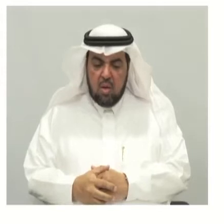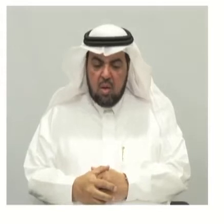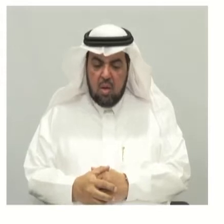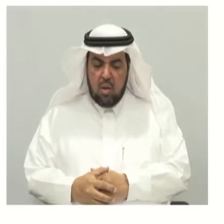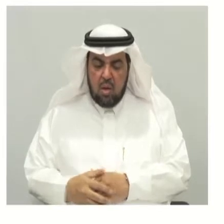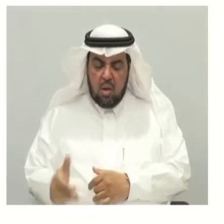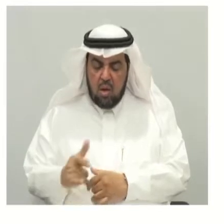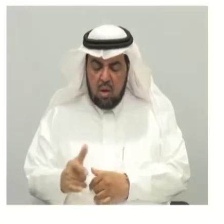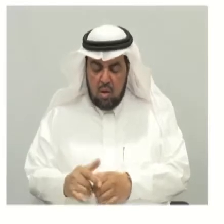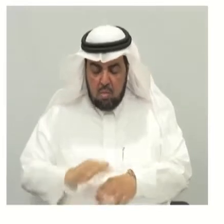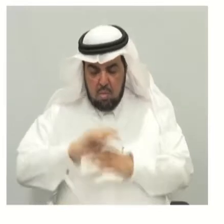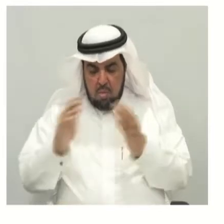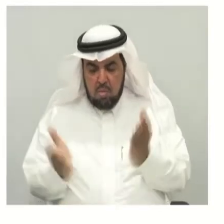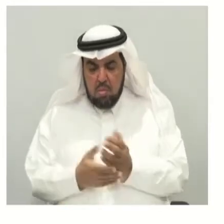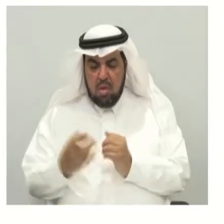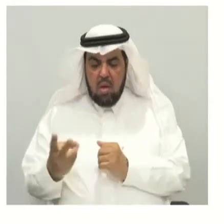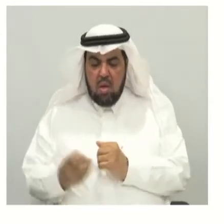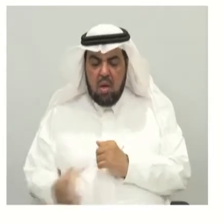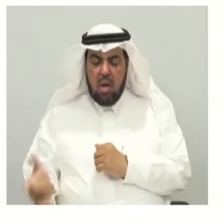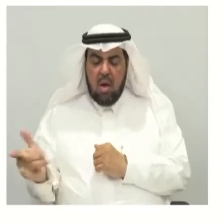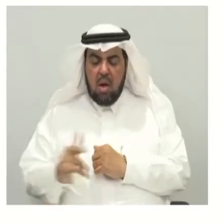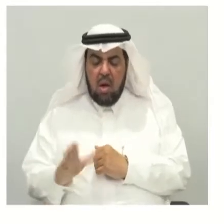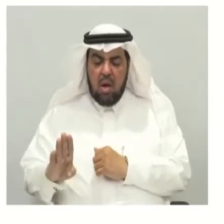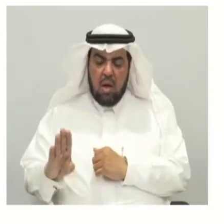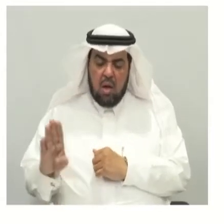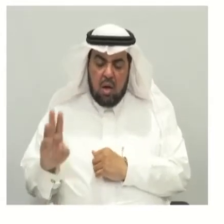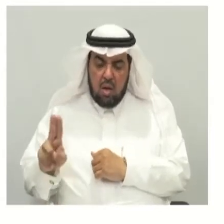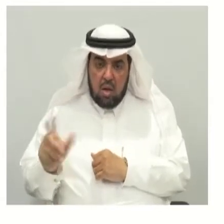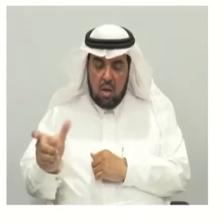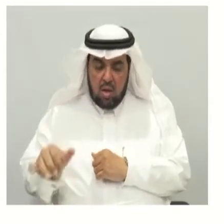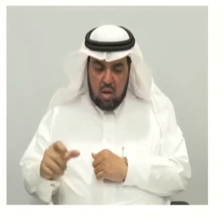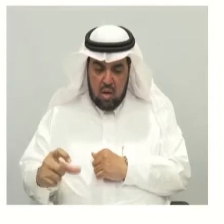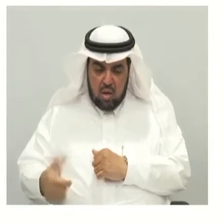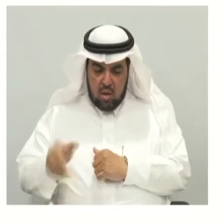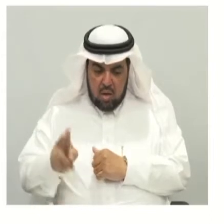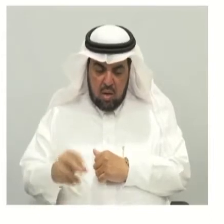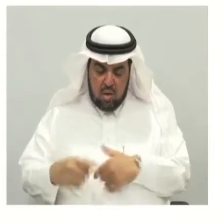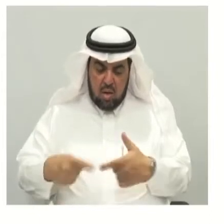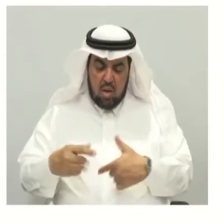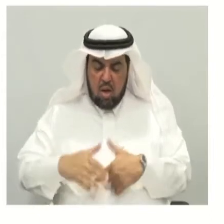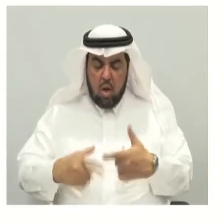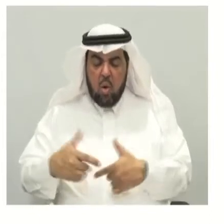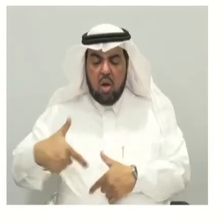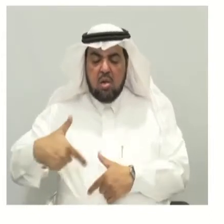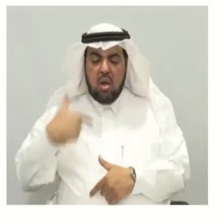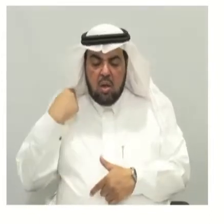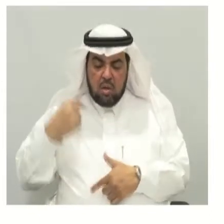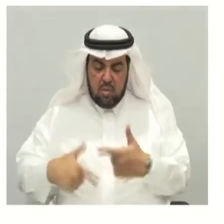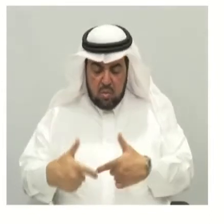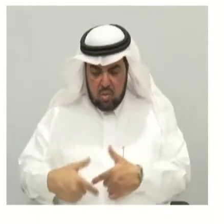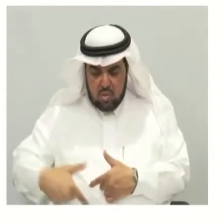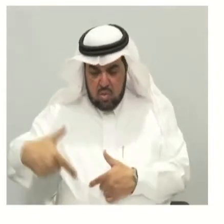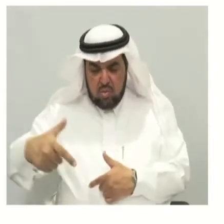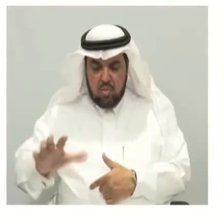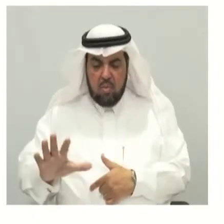باللانثانيدات، والمجموعة الثانية في الأكتينيدات. اللانثانيدات في الدورة ماذا؟ السادسة، والأكتينيدات في الدورة ماذا؟